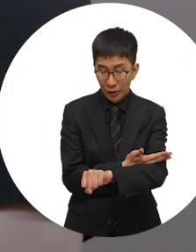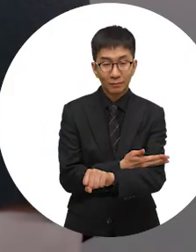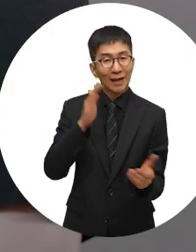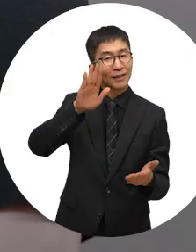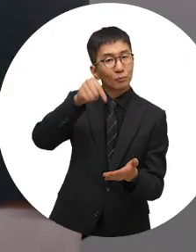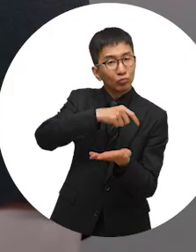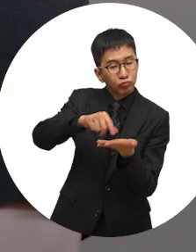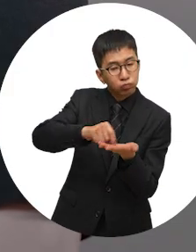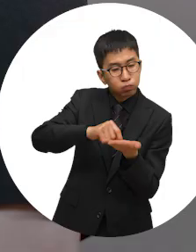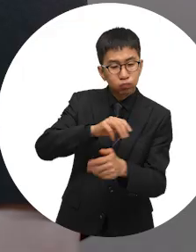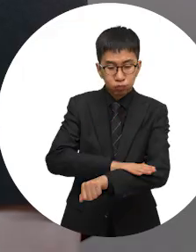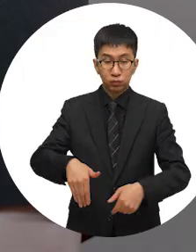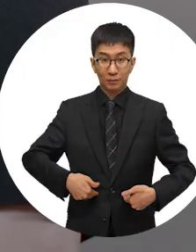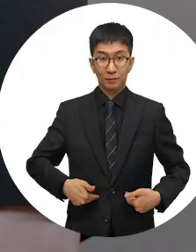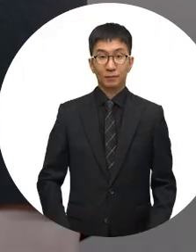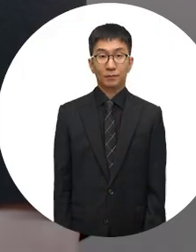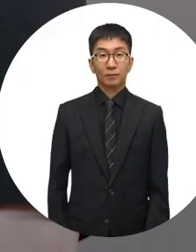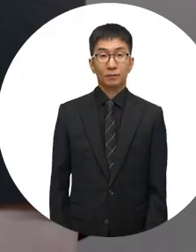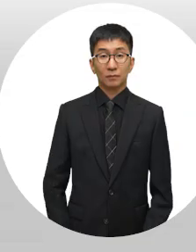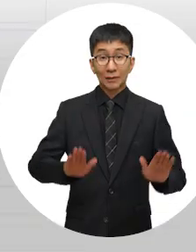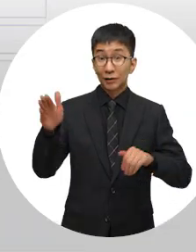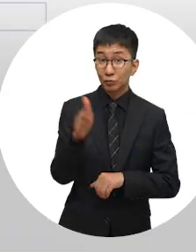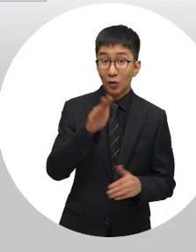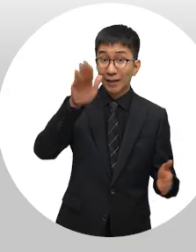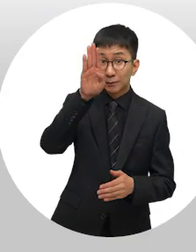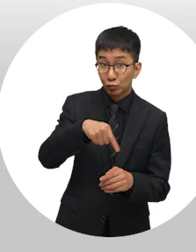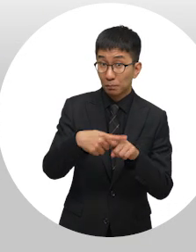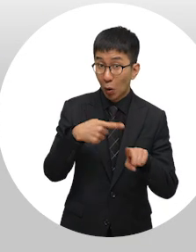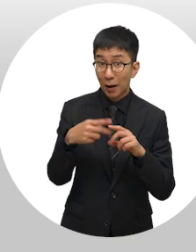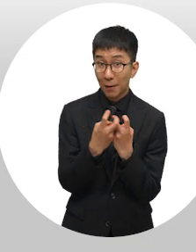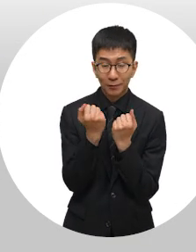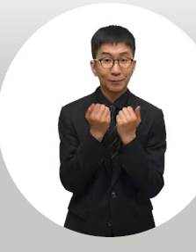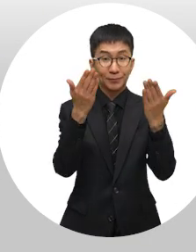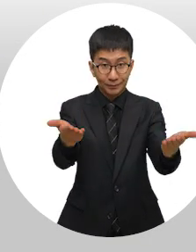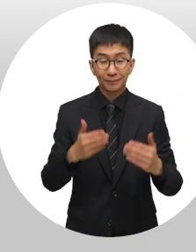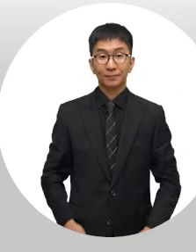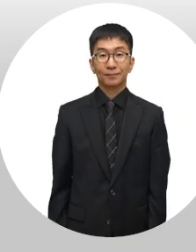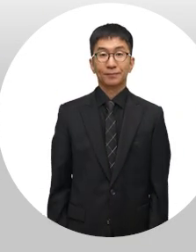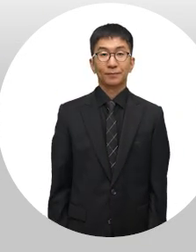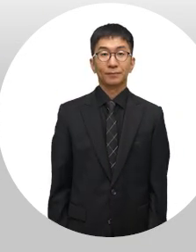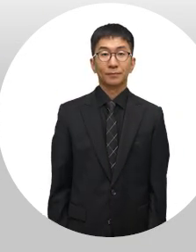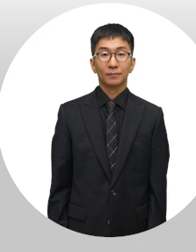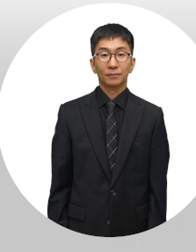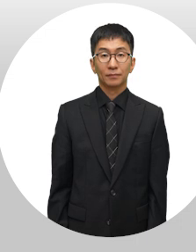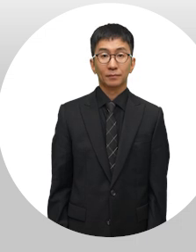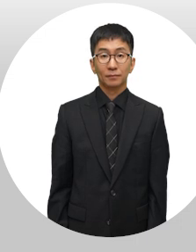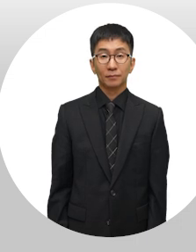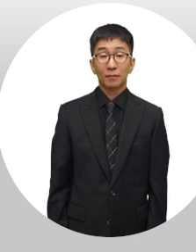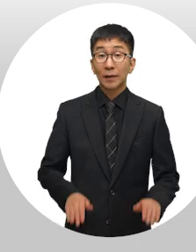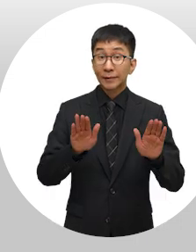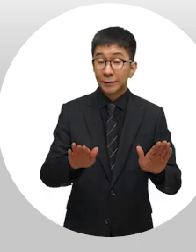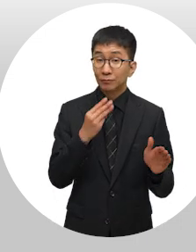학생부에 구체적으로 잘 나타내는 것이 중요합니다. 지금부터 여러분의 학생부를 평가하는 방법에 대해 안내드리겠습니다.